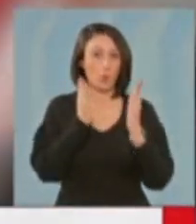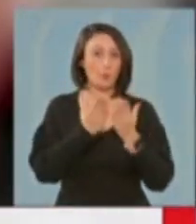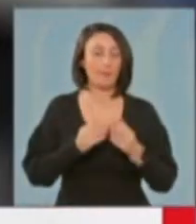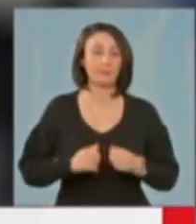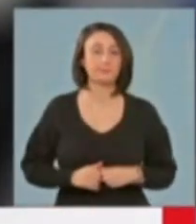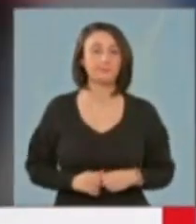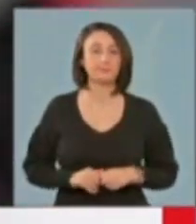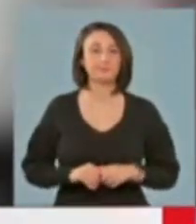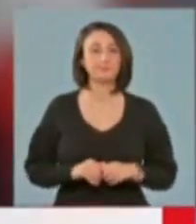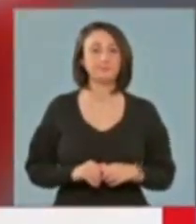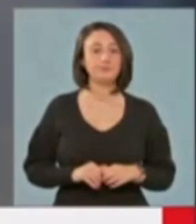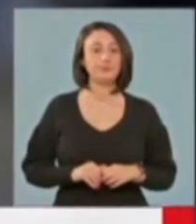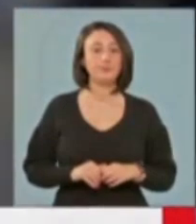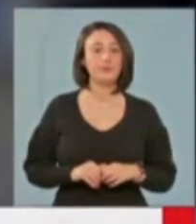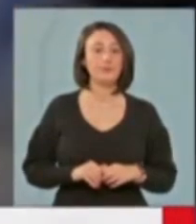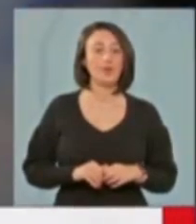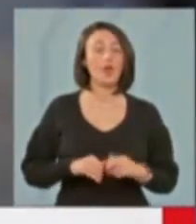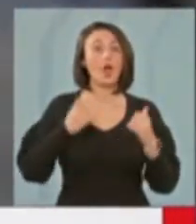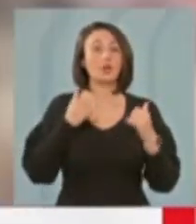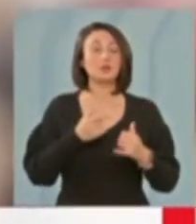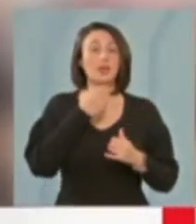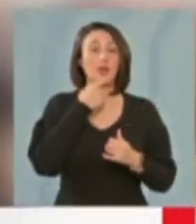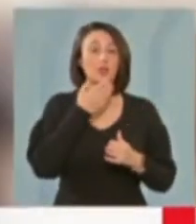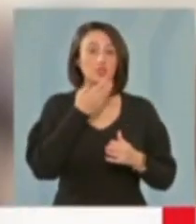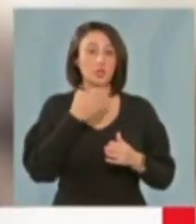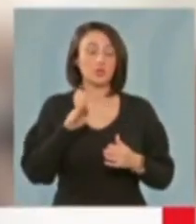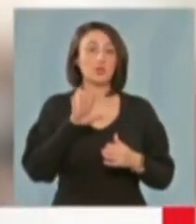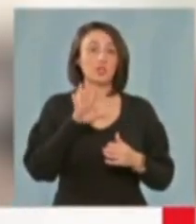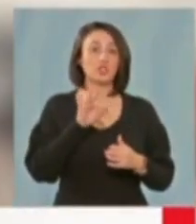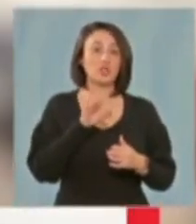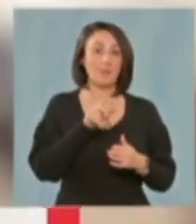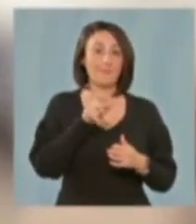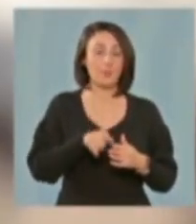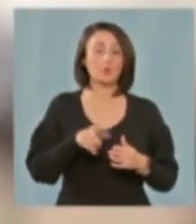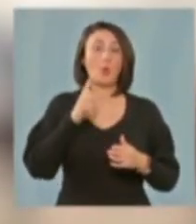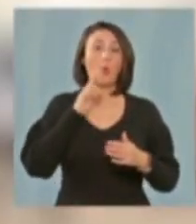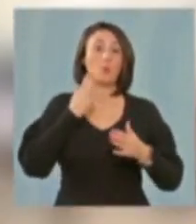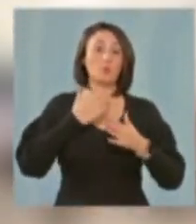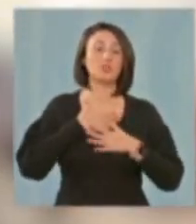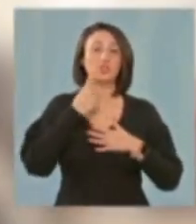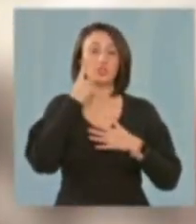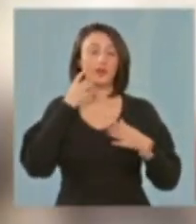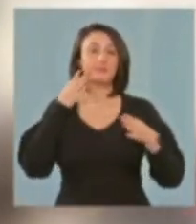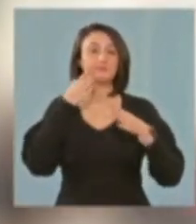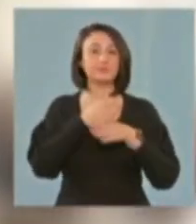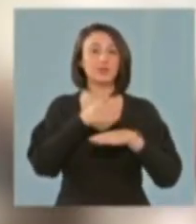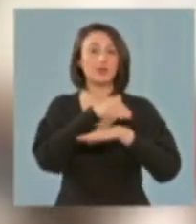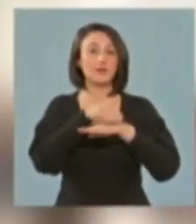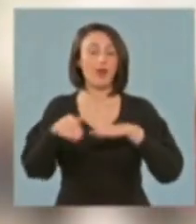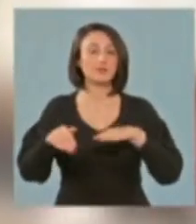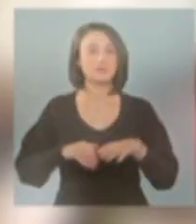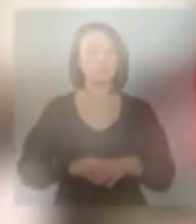pentru Migrație. Numai în acest an, cel puțin 650 de oameni au murit încercând să treacă granița.